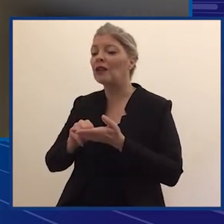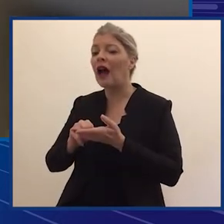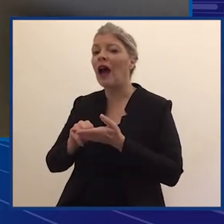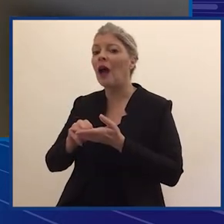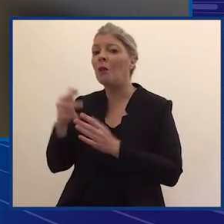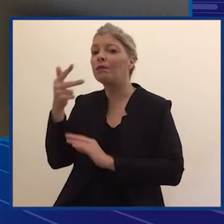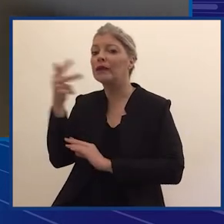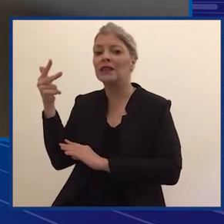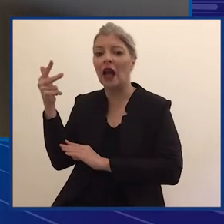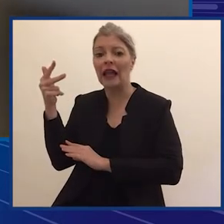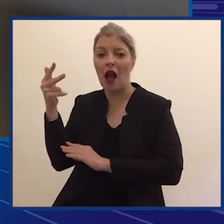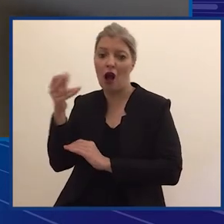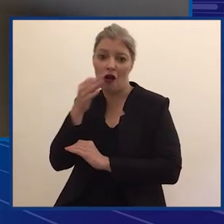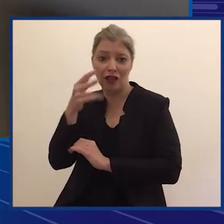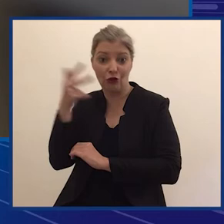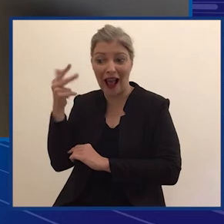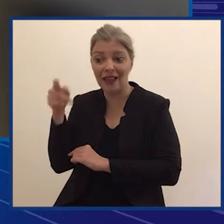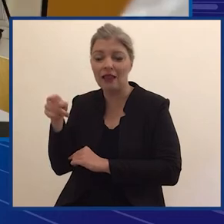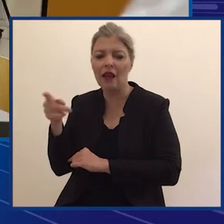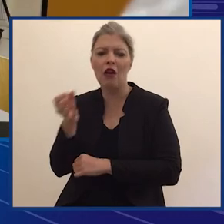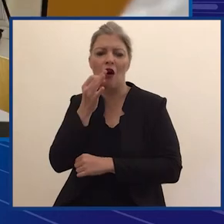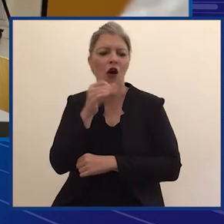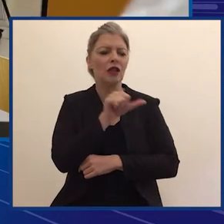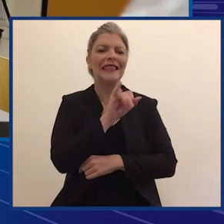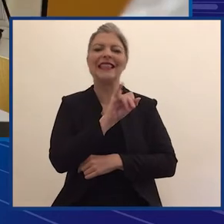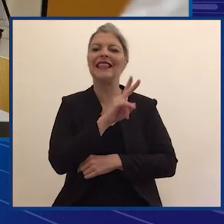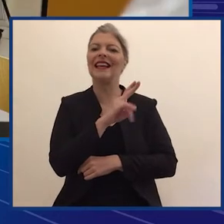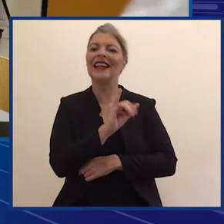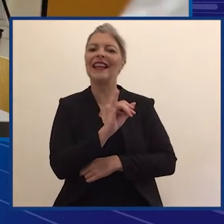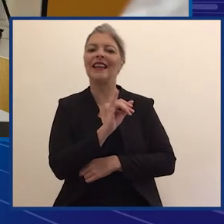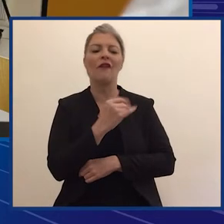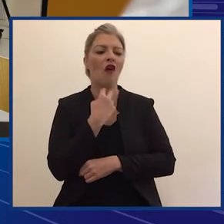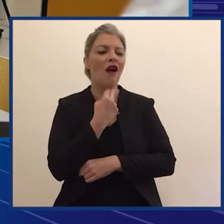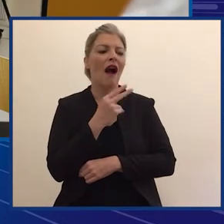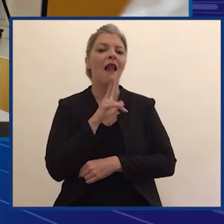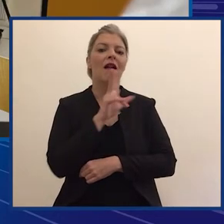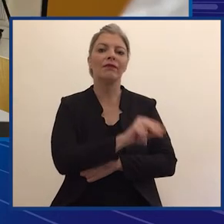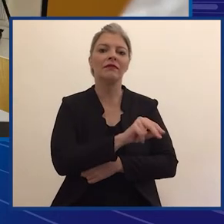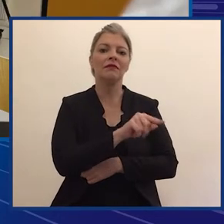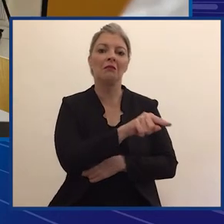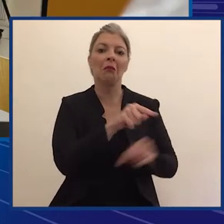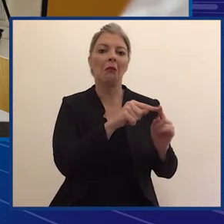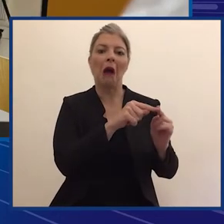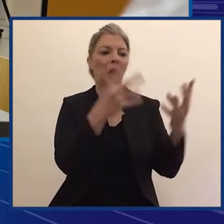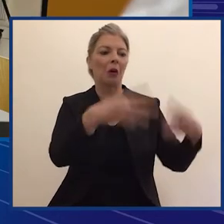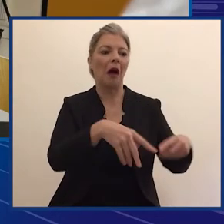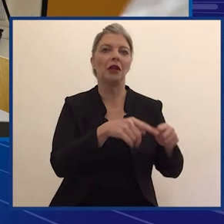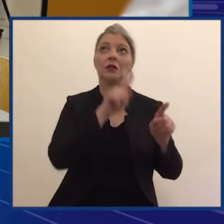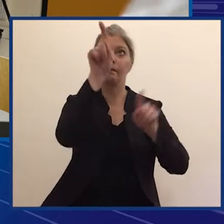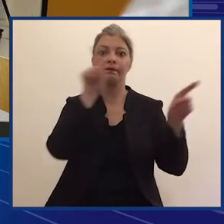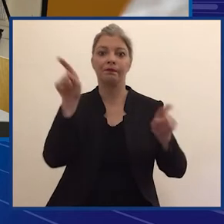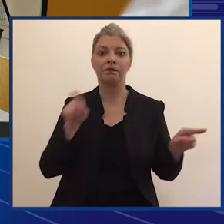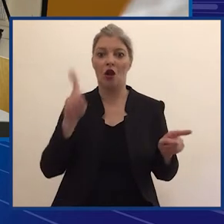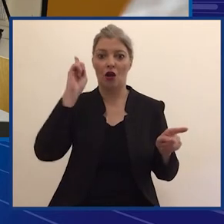a Siri, il competitor di Google, un'altra intelligenza artificiale con cui quotidianamente interagiamo a nostra